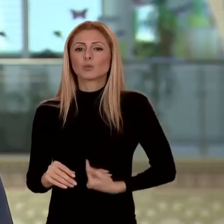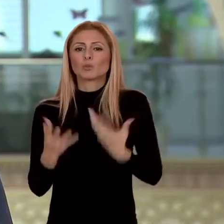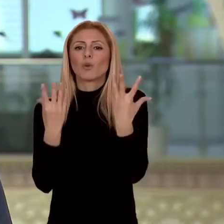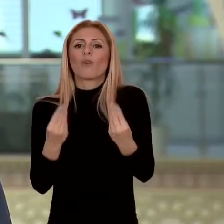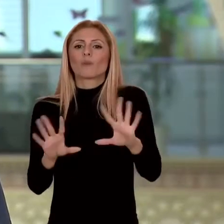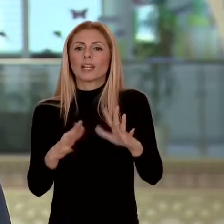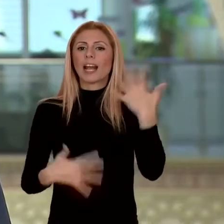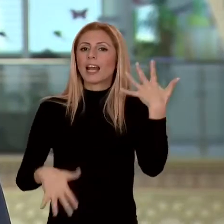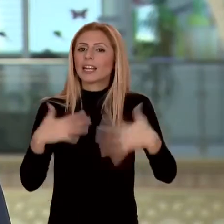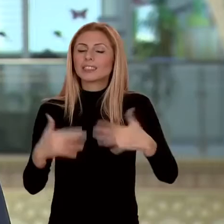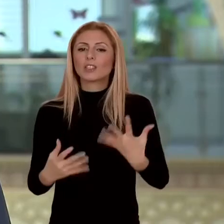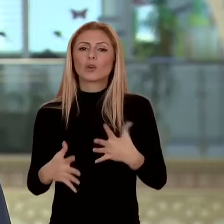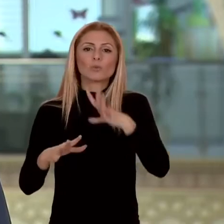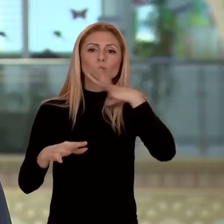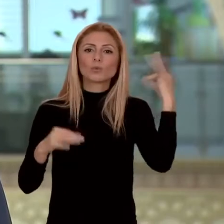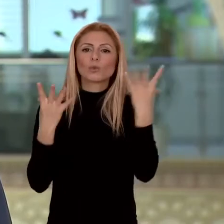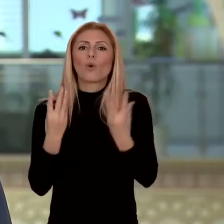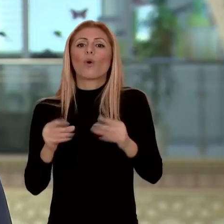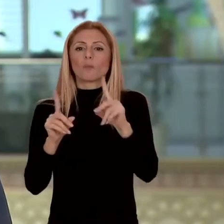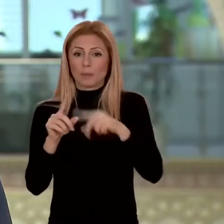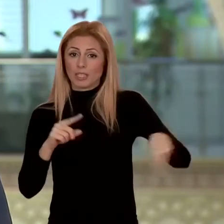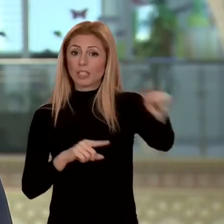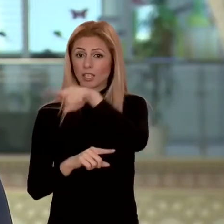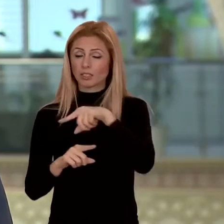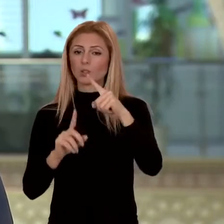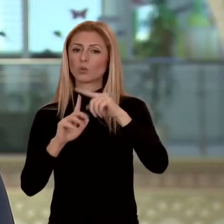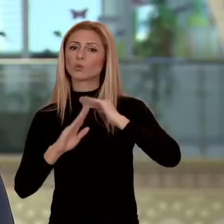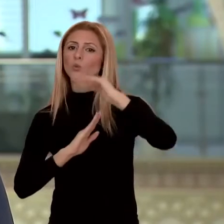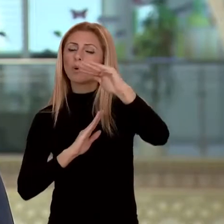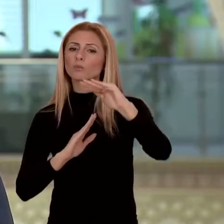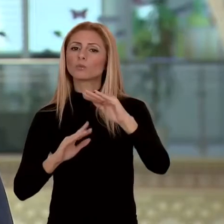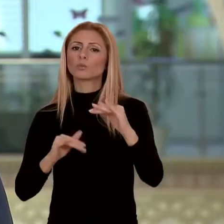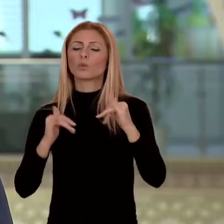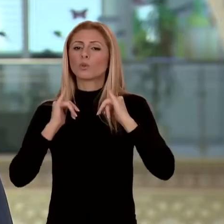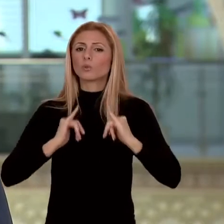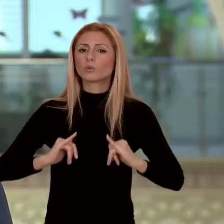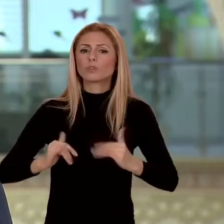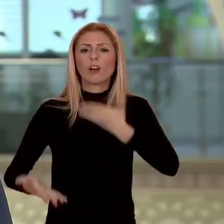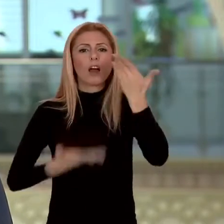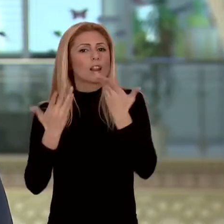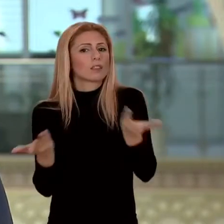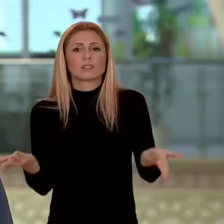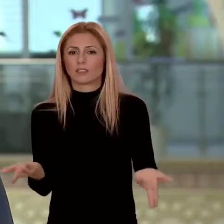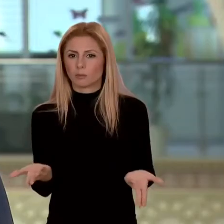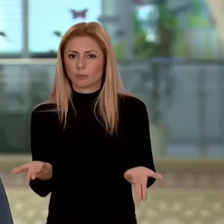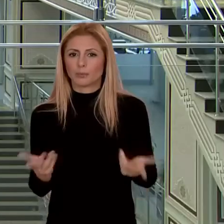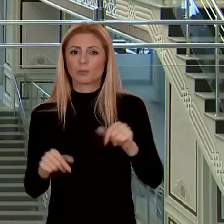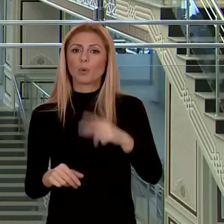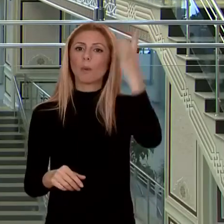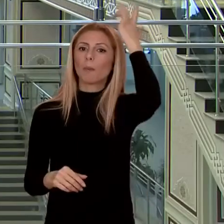gençleri umutlu olmayan ve engellisinin de mutlu olmadığı bir yerde toplumun huzurundan asla